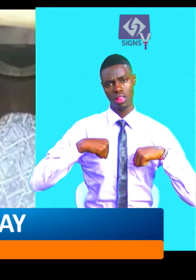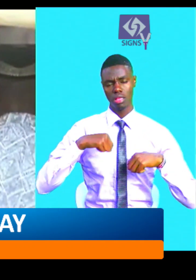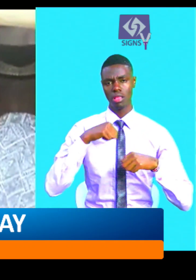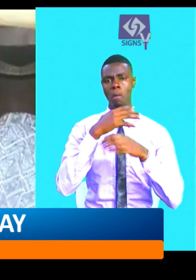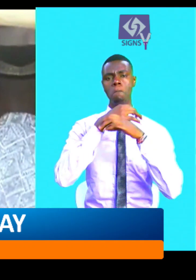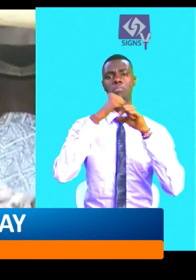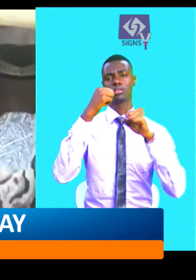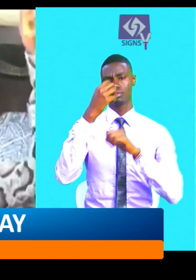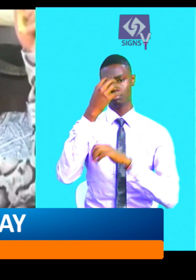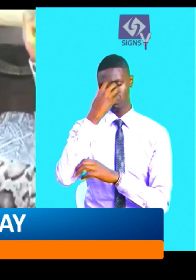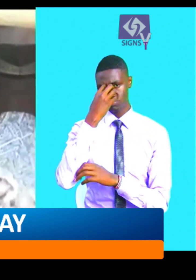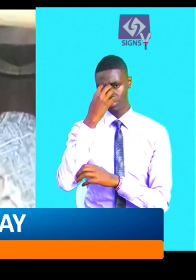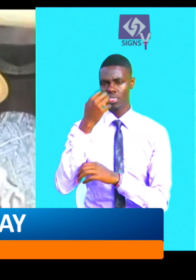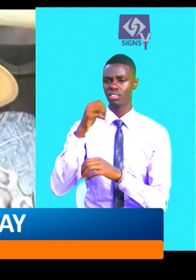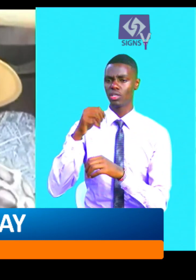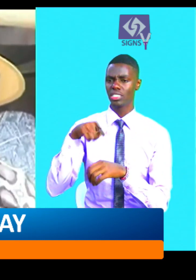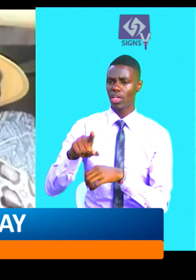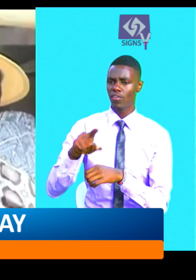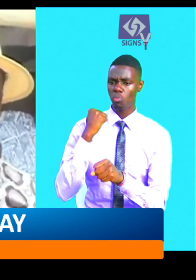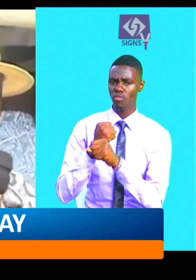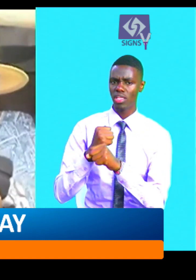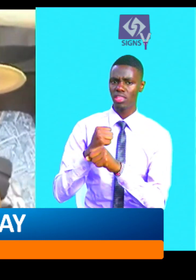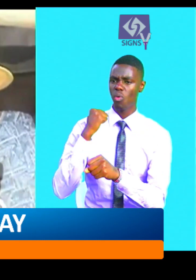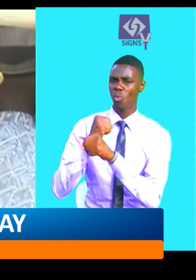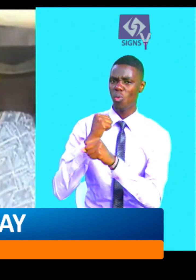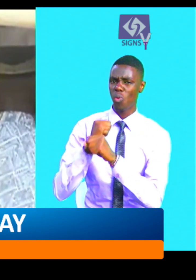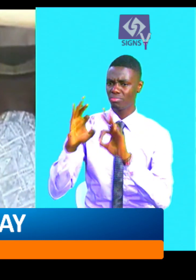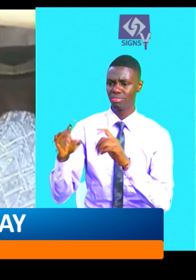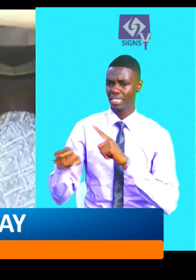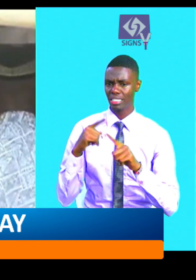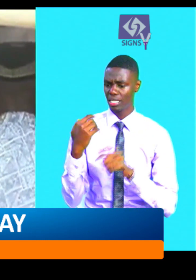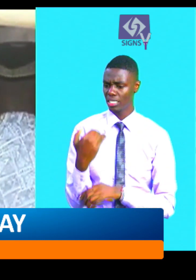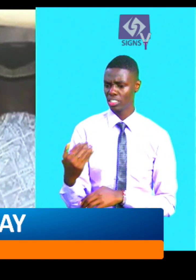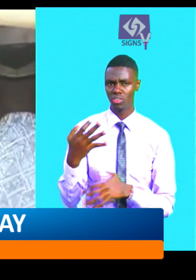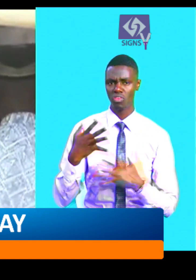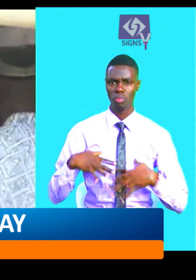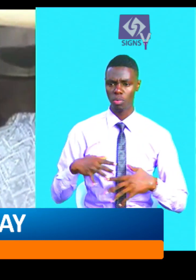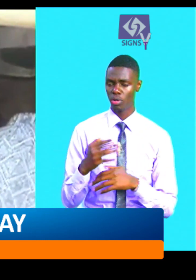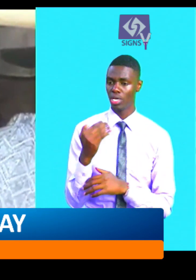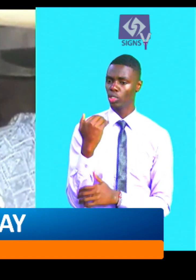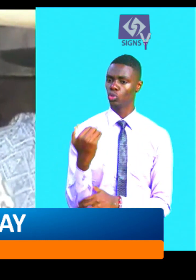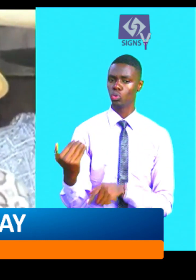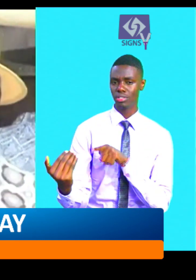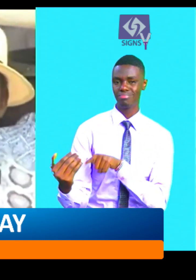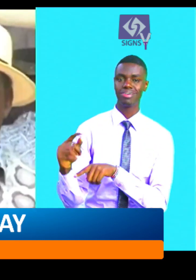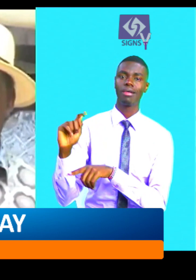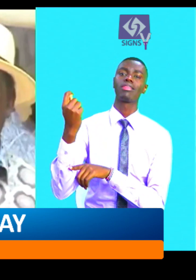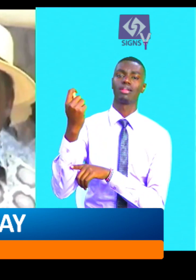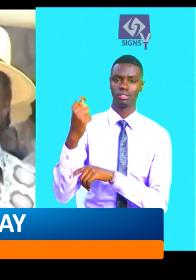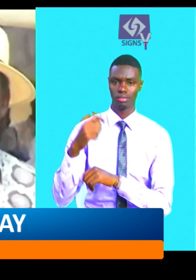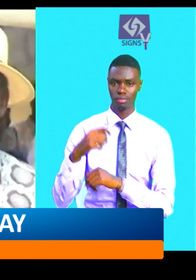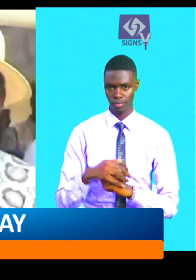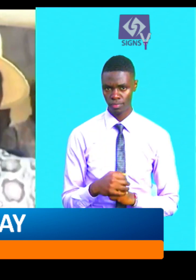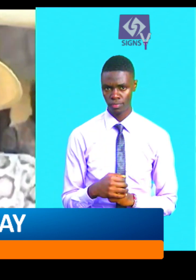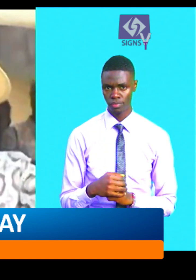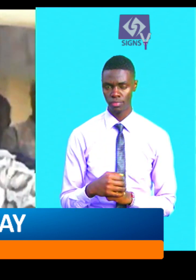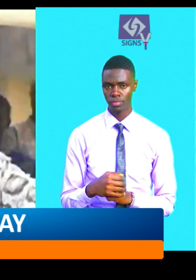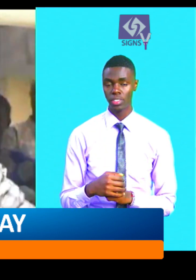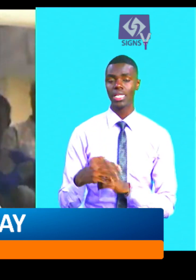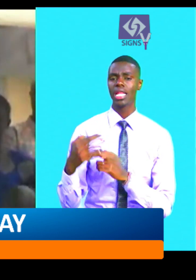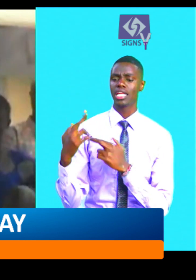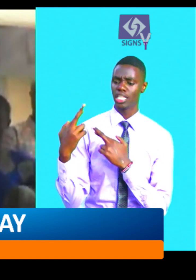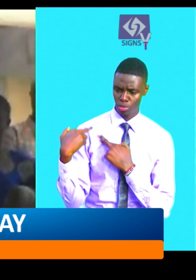nzuri. Kazi ya kuua binadamu haiwezi kuwa kazi nzuri. Huwezi kujivuna Bwana Ruto